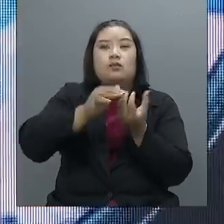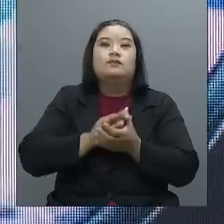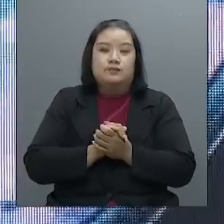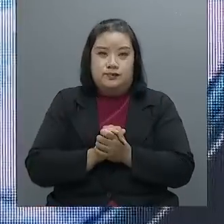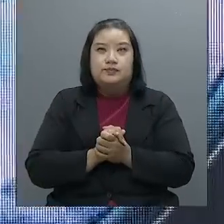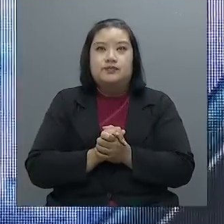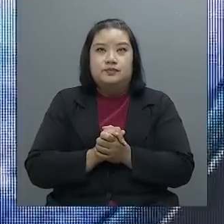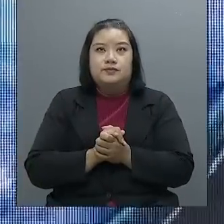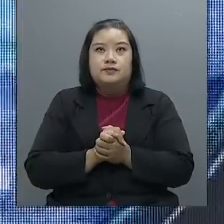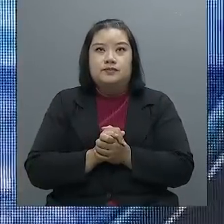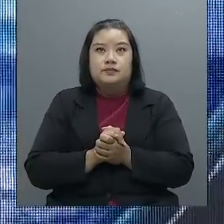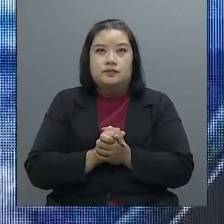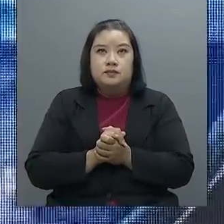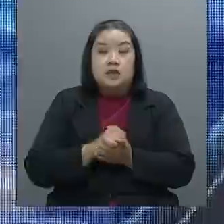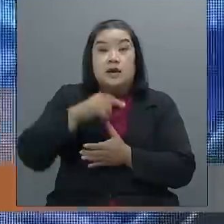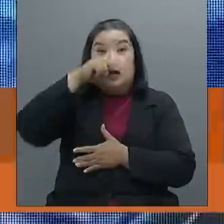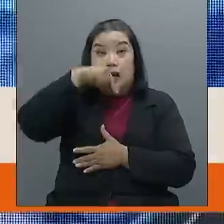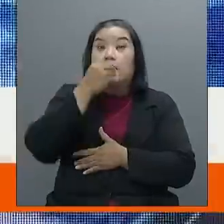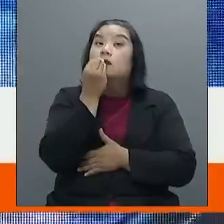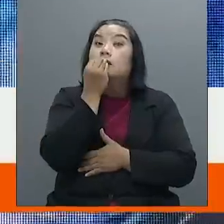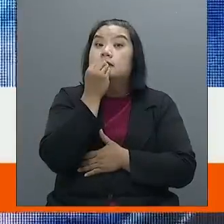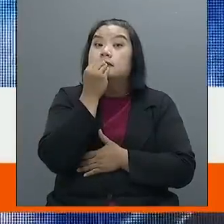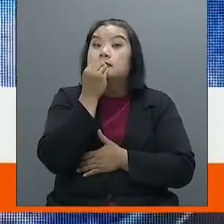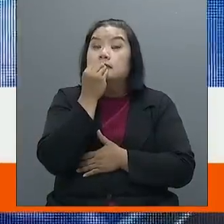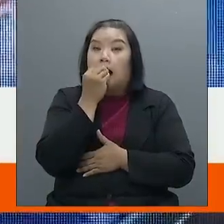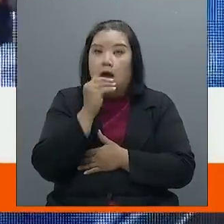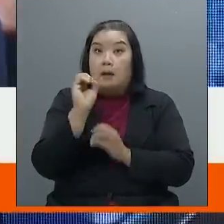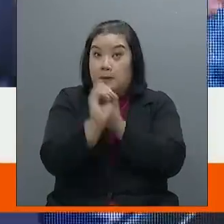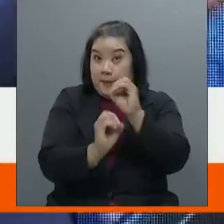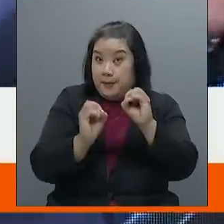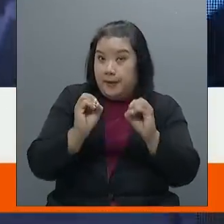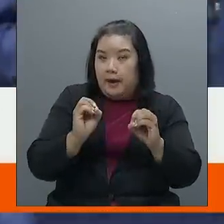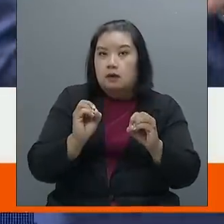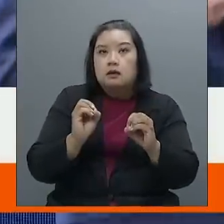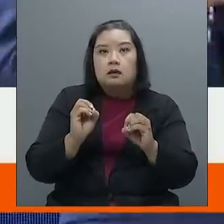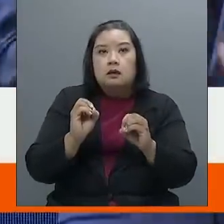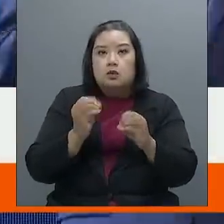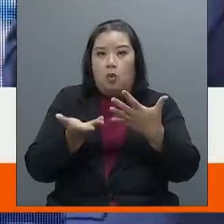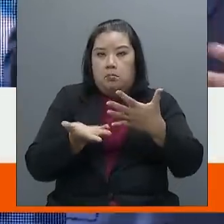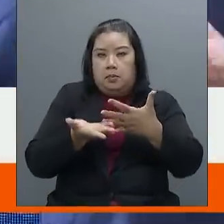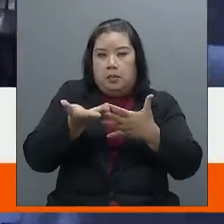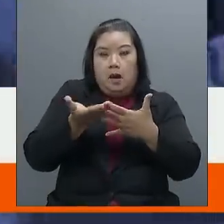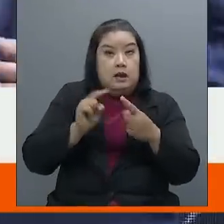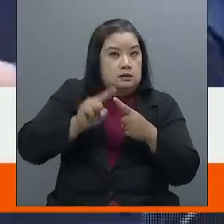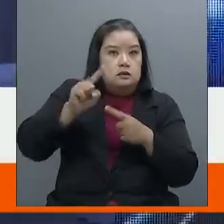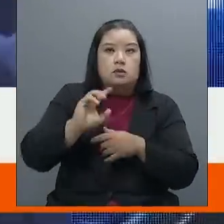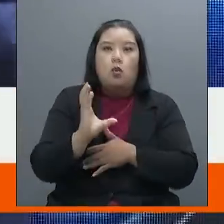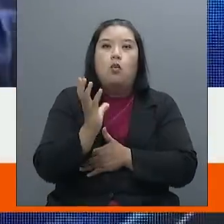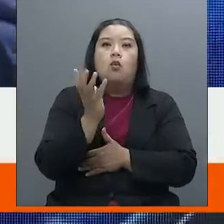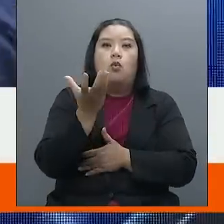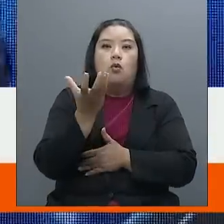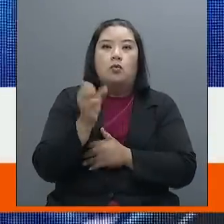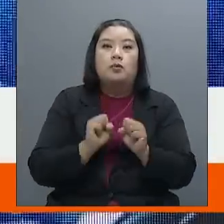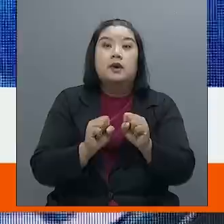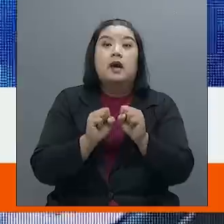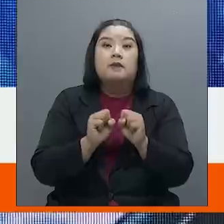อาหารมาตรฐานความปลอดภัยในมาตรฐานสูงสุดอันหนึ่งของโลกนะครับในการยกระดับนะครับโดยเฉพา